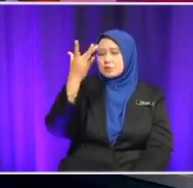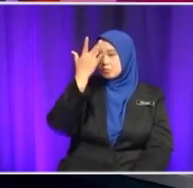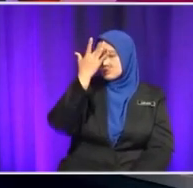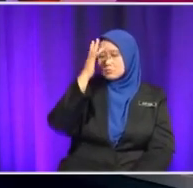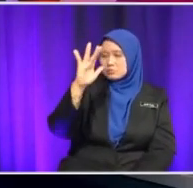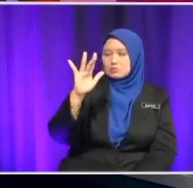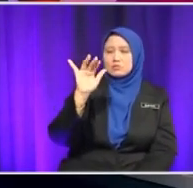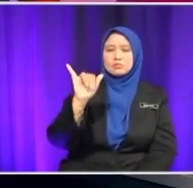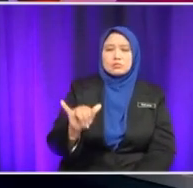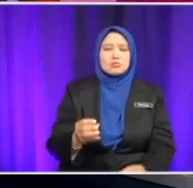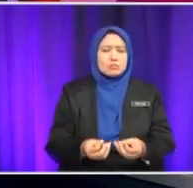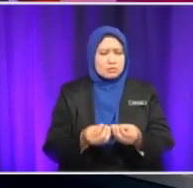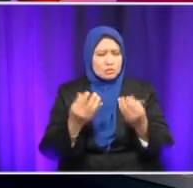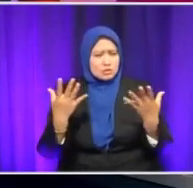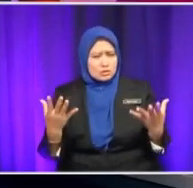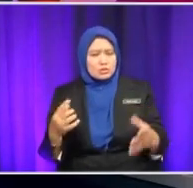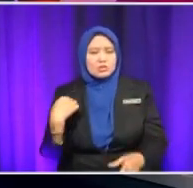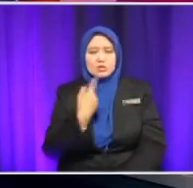Oh ada banyak